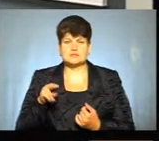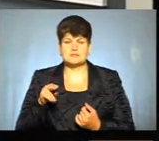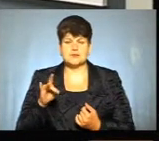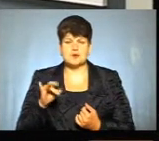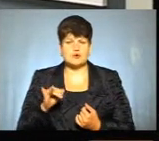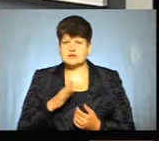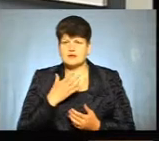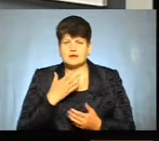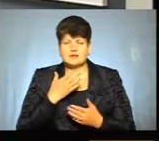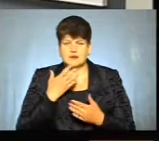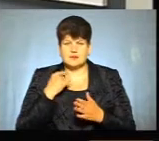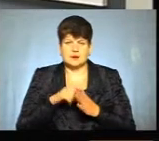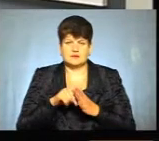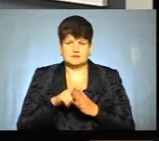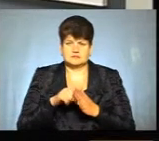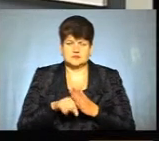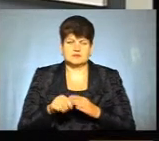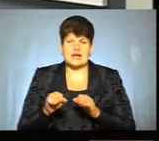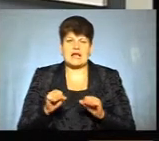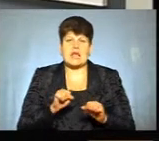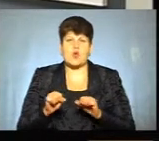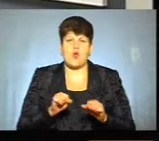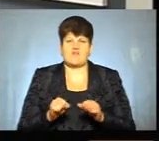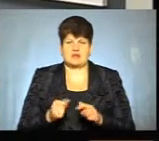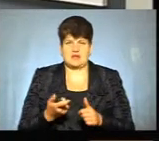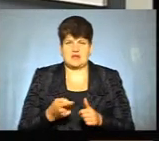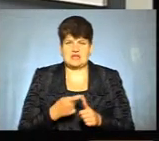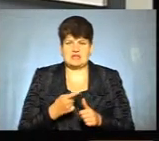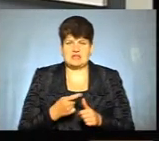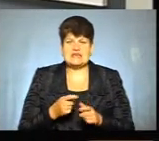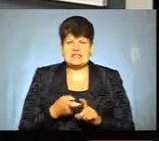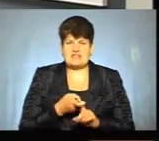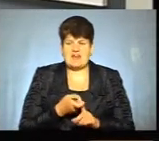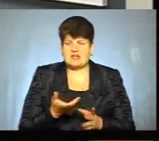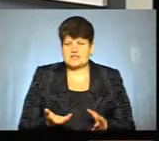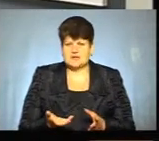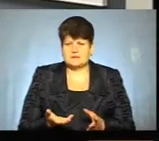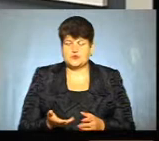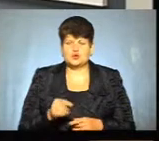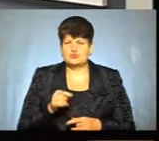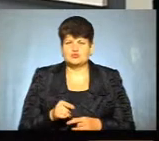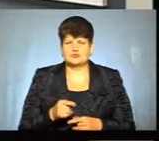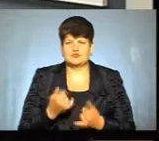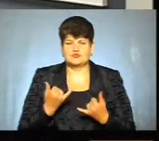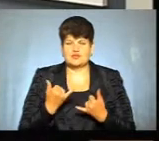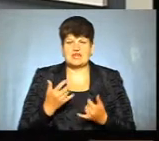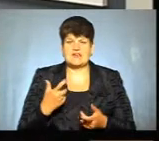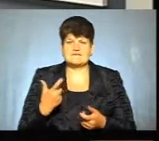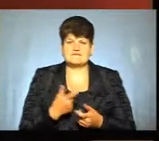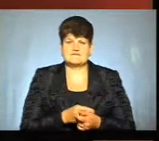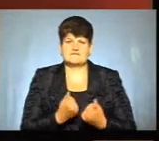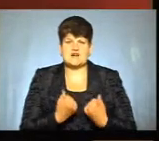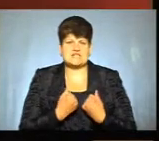керованих інфекцій і, відповідно, вакцини в Україні, як такої, яка би могла захистити, на сьогоднішній день, на жаль,